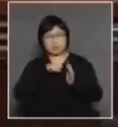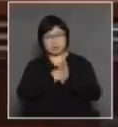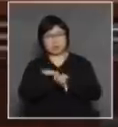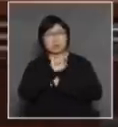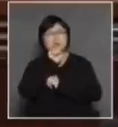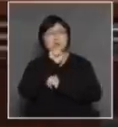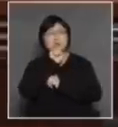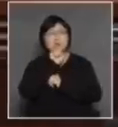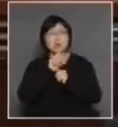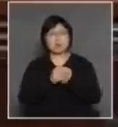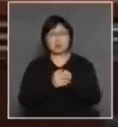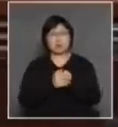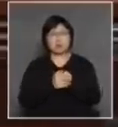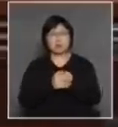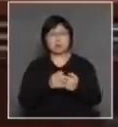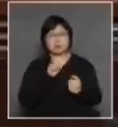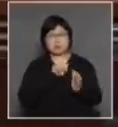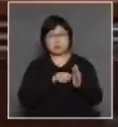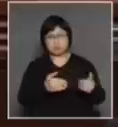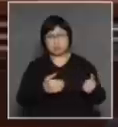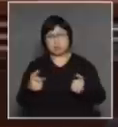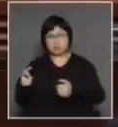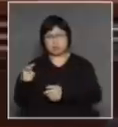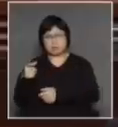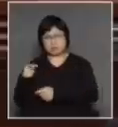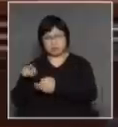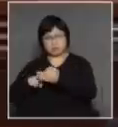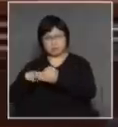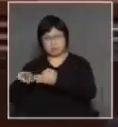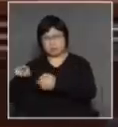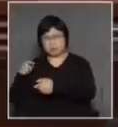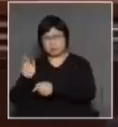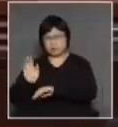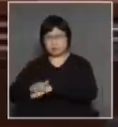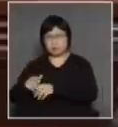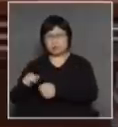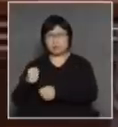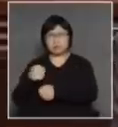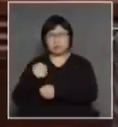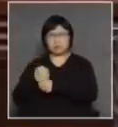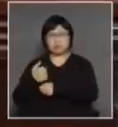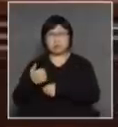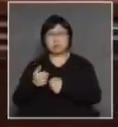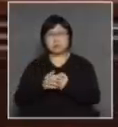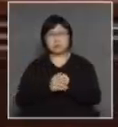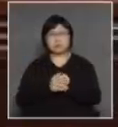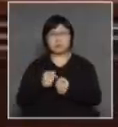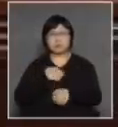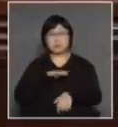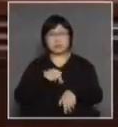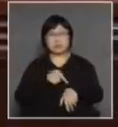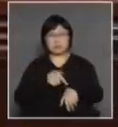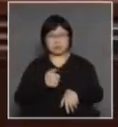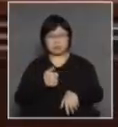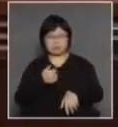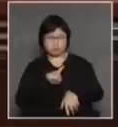就曾司長咧係應該可記一功。主席，我哋嘅時間咧就唔係太多，所以